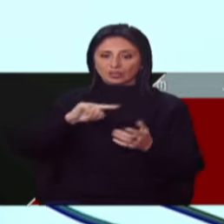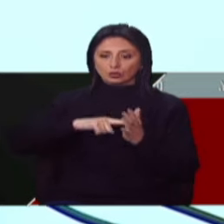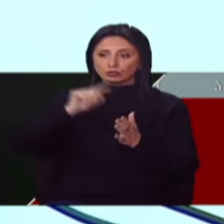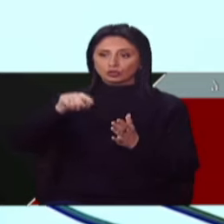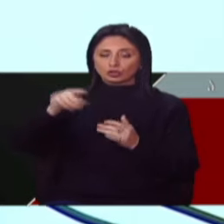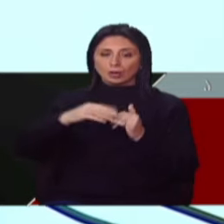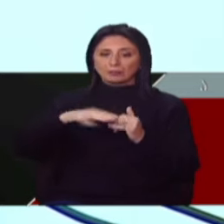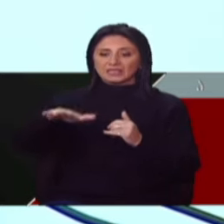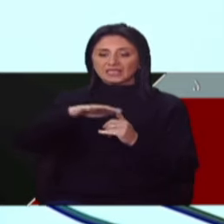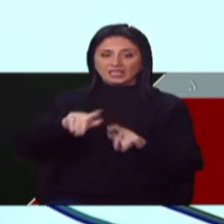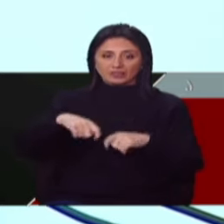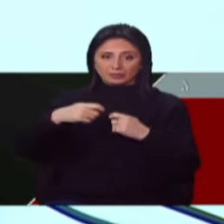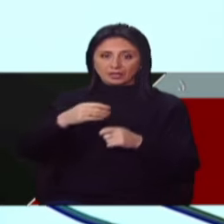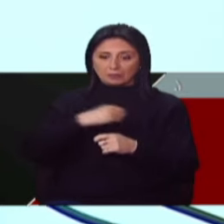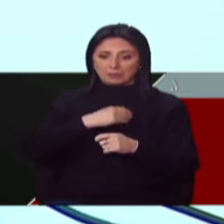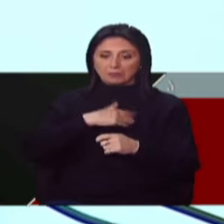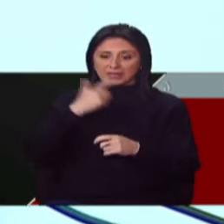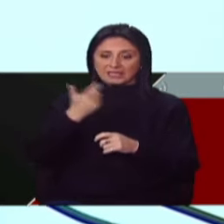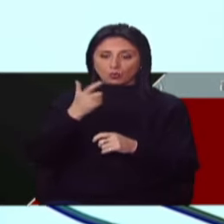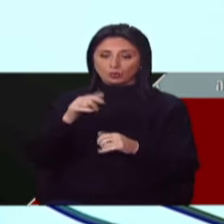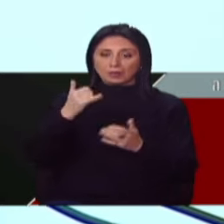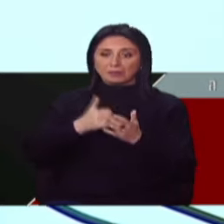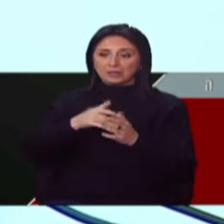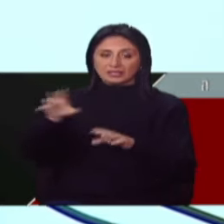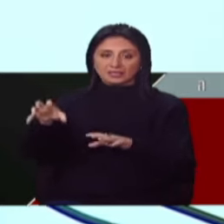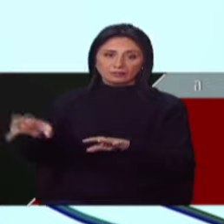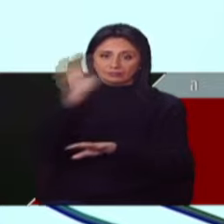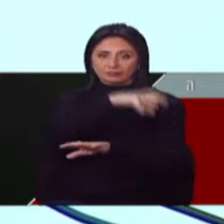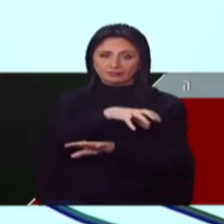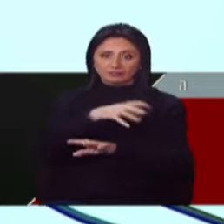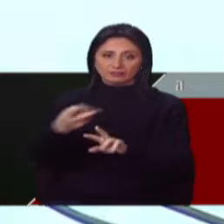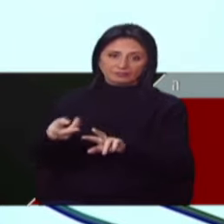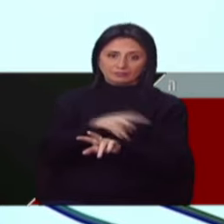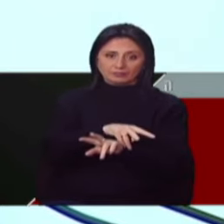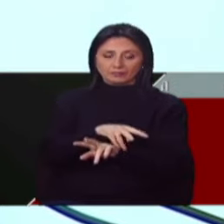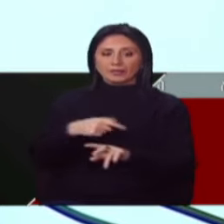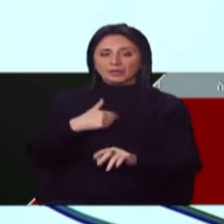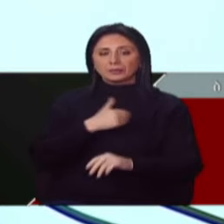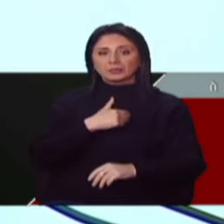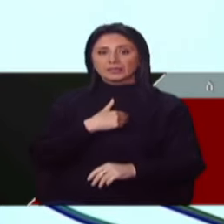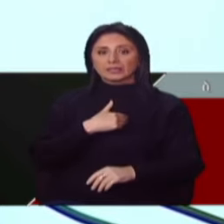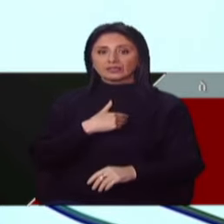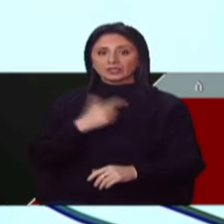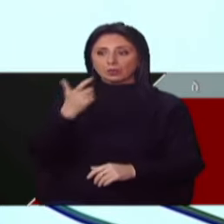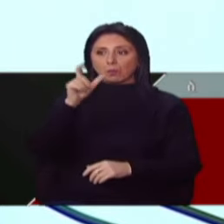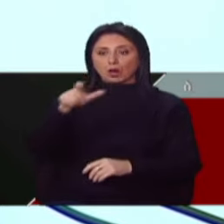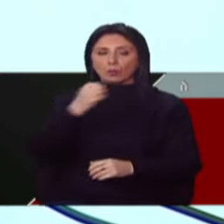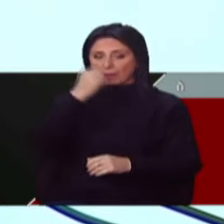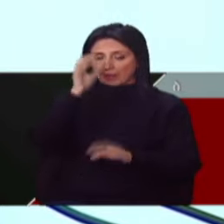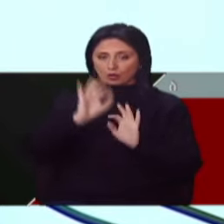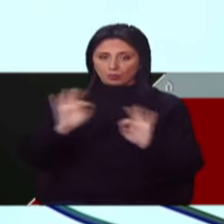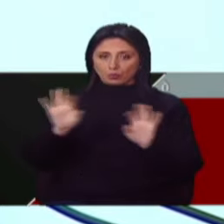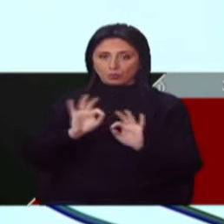გამოვხობთ მიწისნაკვეთებს, რომ ესაკუთრეებმა ბენზინ გასამართი სადგურების გადატანა შეძლონ. მე მინდა მფლობელებს მადლობა